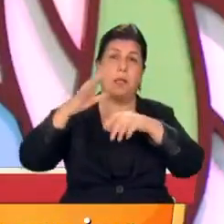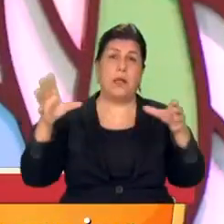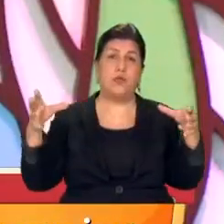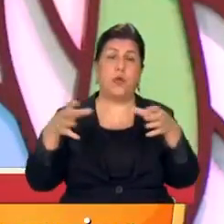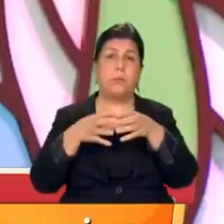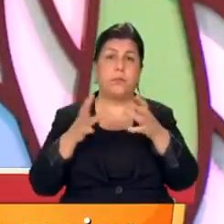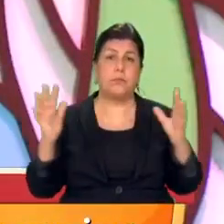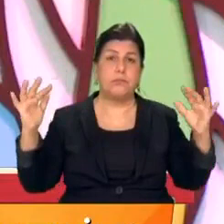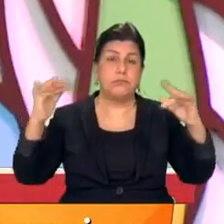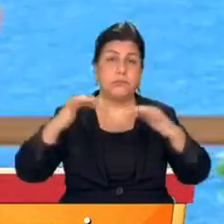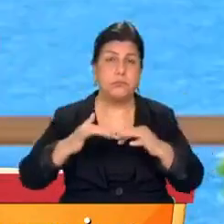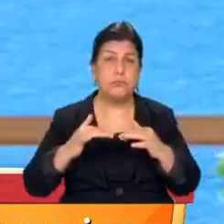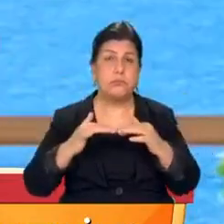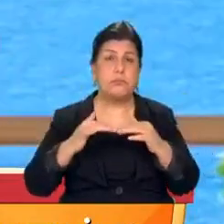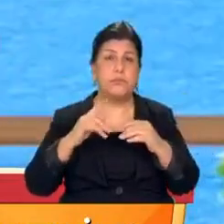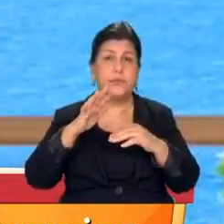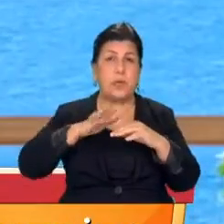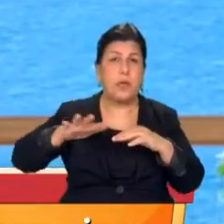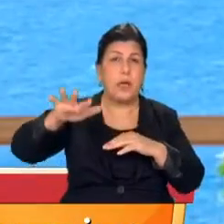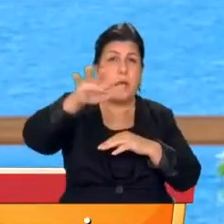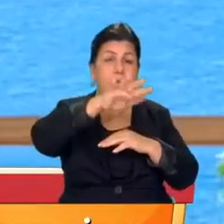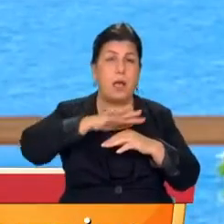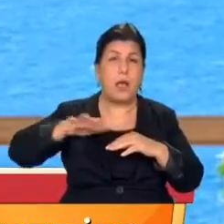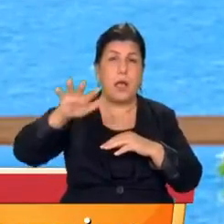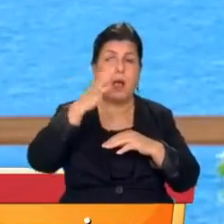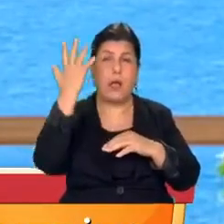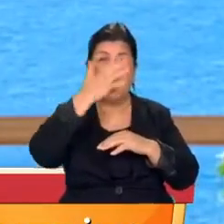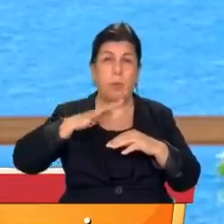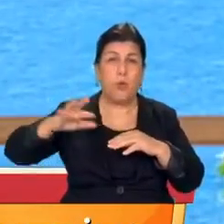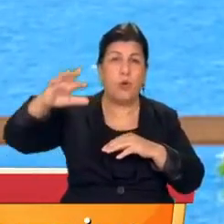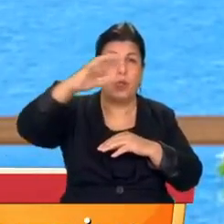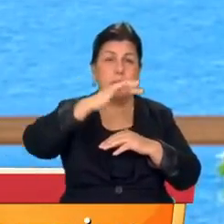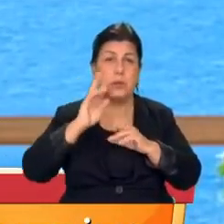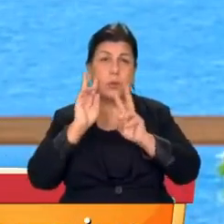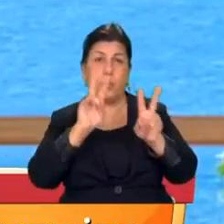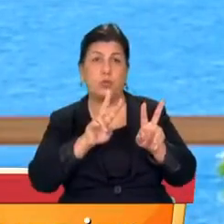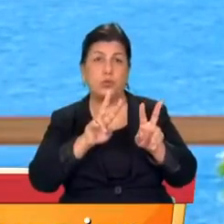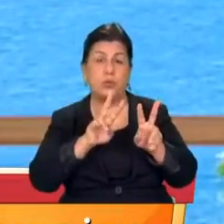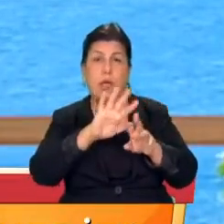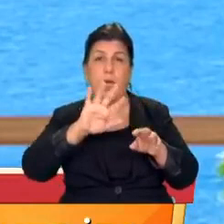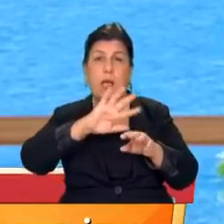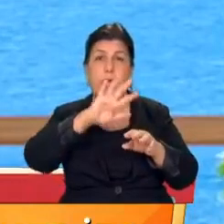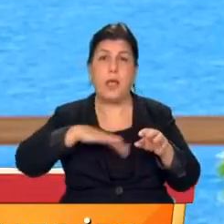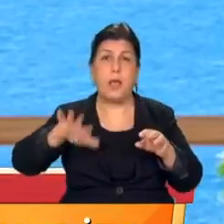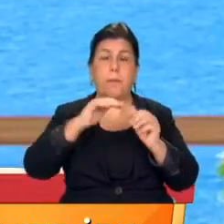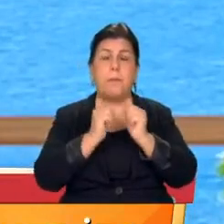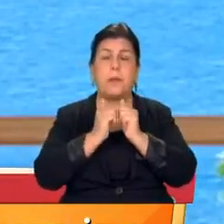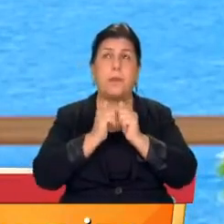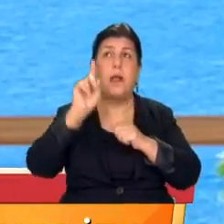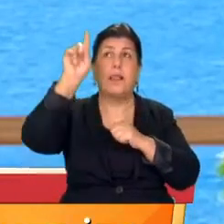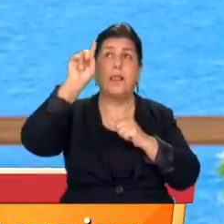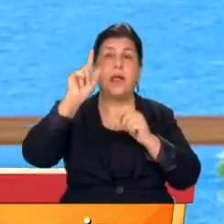ve o üzerlerindeki kara bulutları görünce hep birlikte de Allah'a tövbe